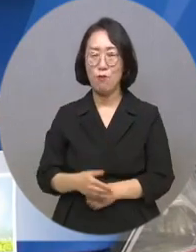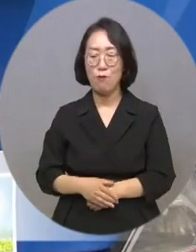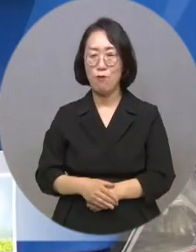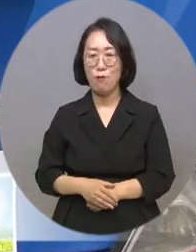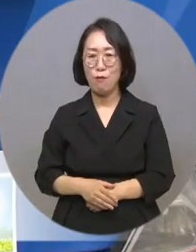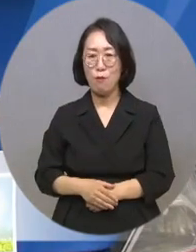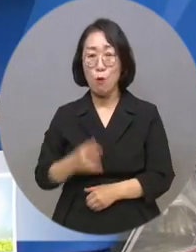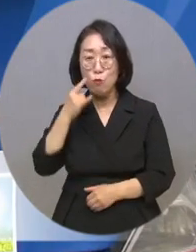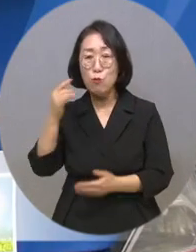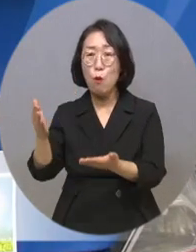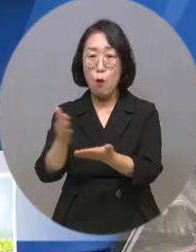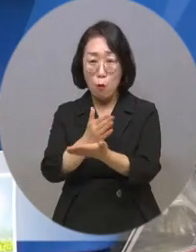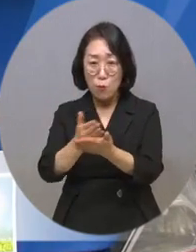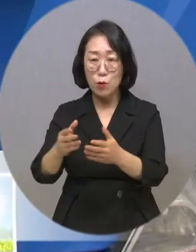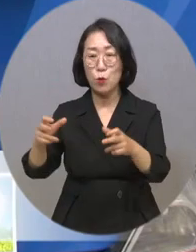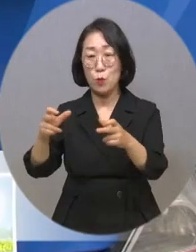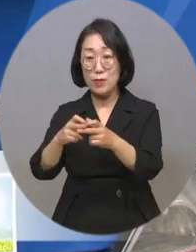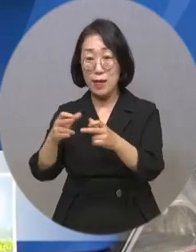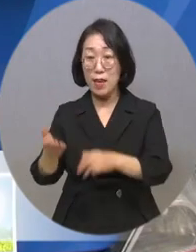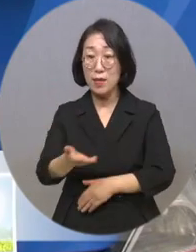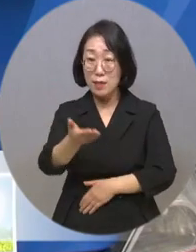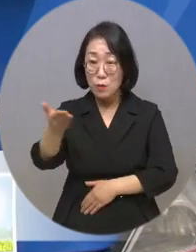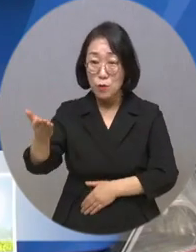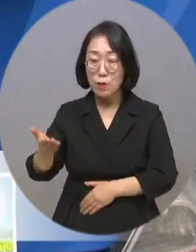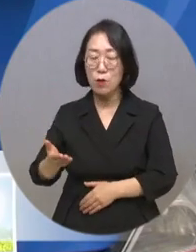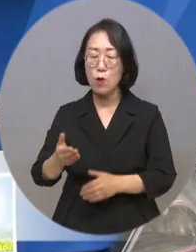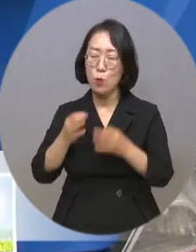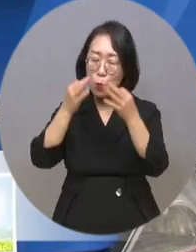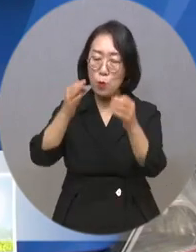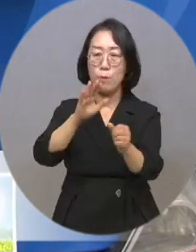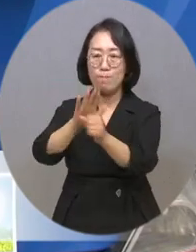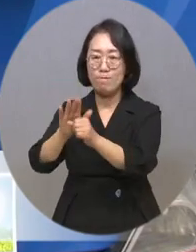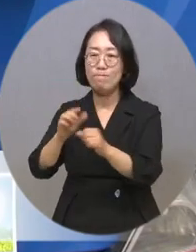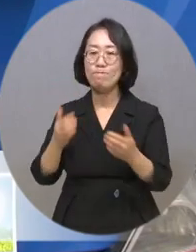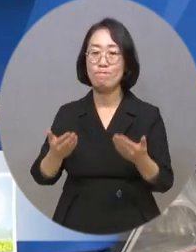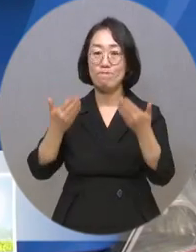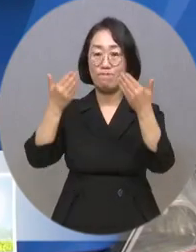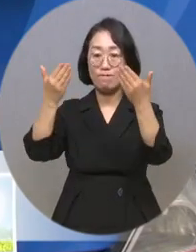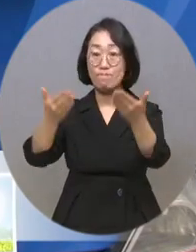소년가장이나 장애인들에서 더 열심히 노력해서 봉사를 더 많이 했고